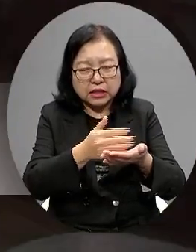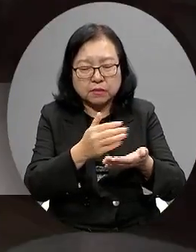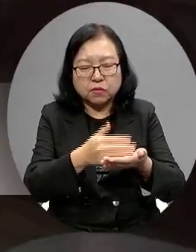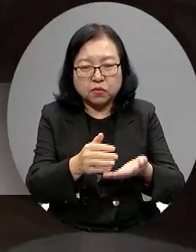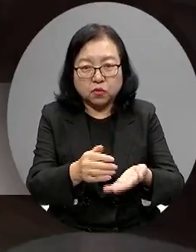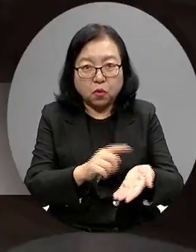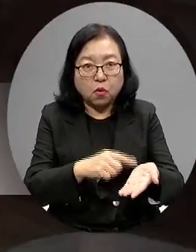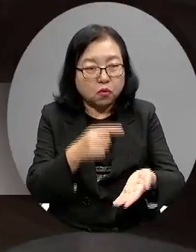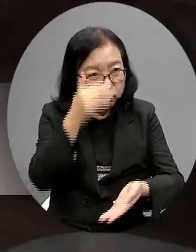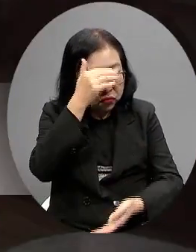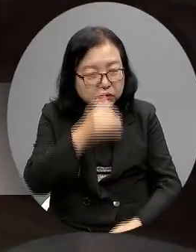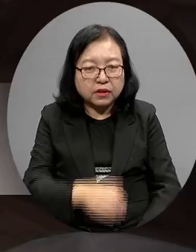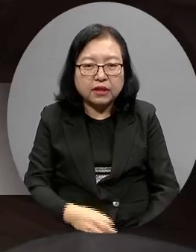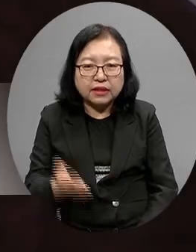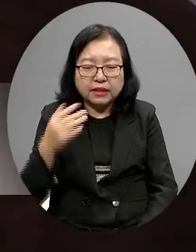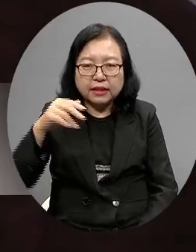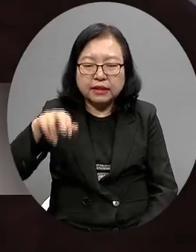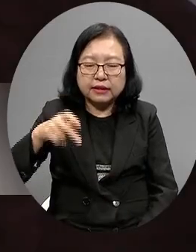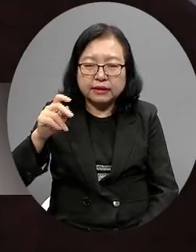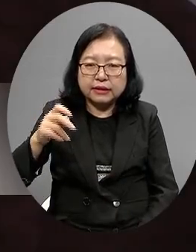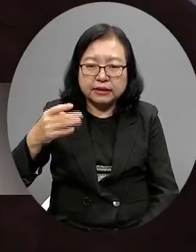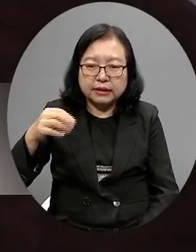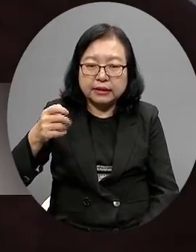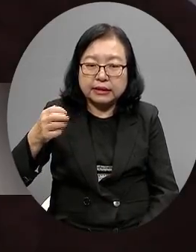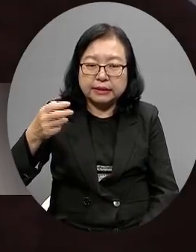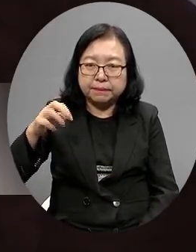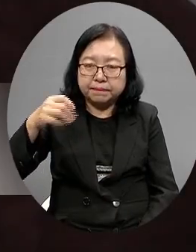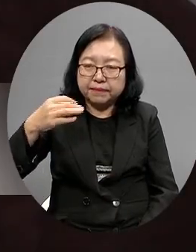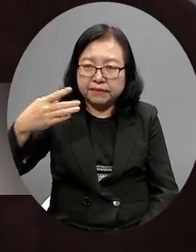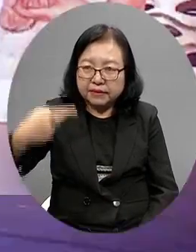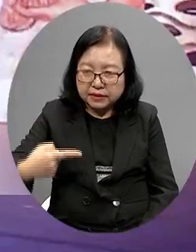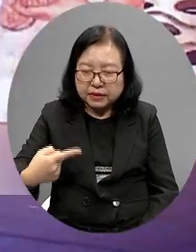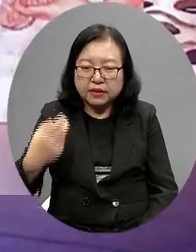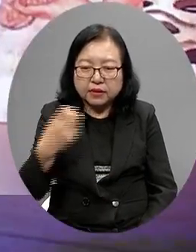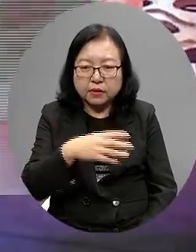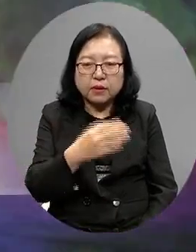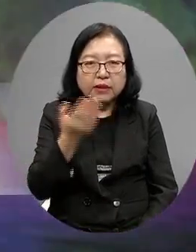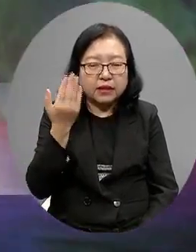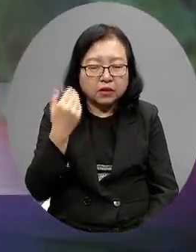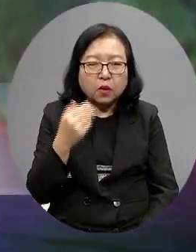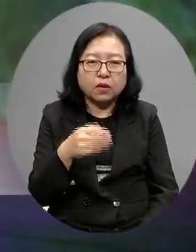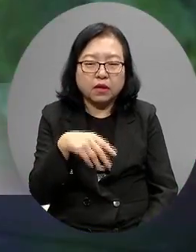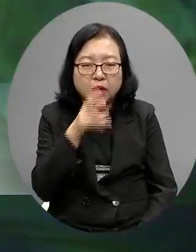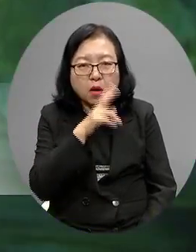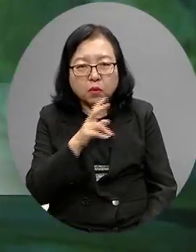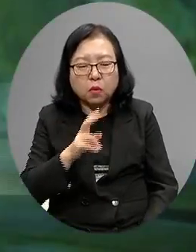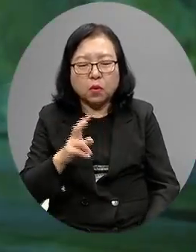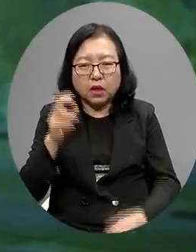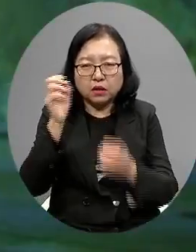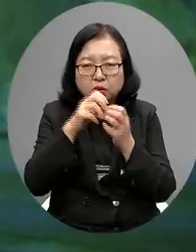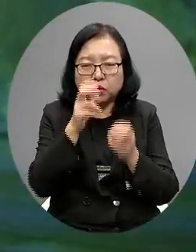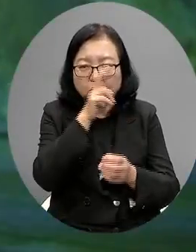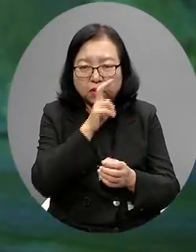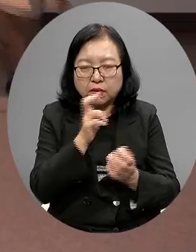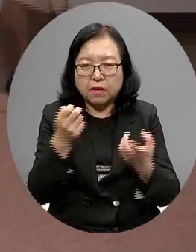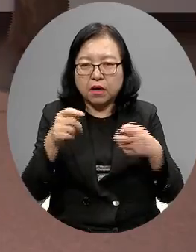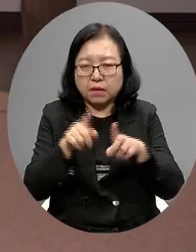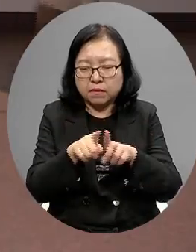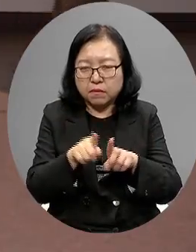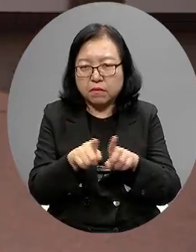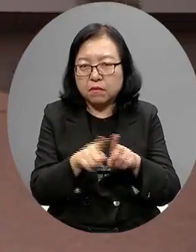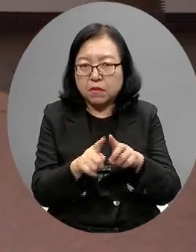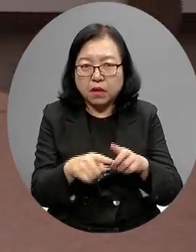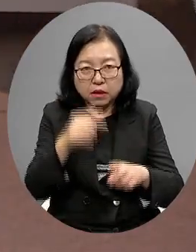구스타프 클림프 작품의 소재도 베토벤 어 쇼의 클래식 선율에 맞춰 등장합니다 3면으로